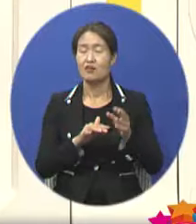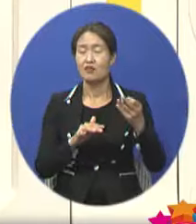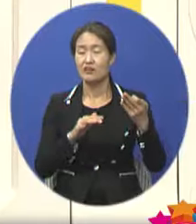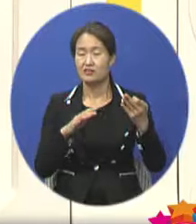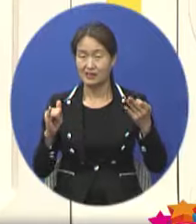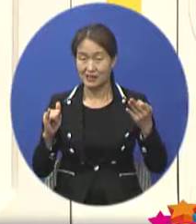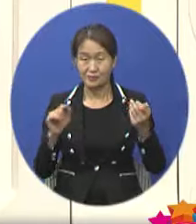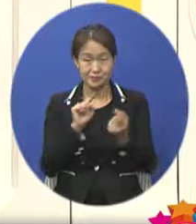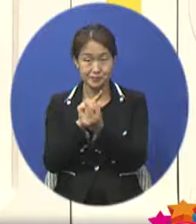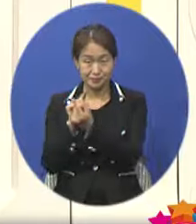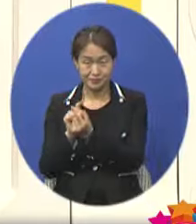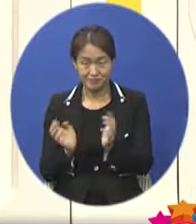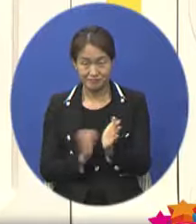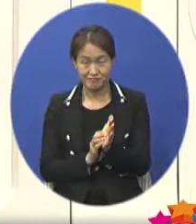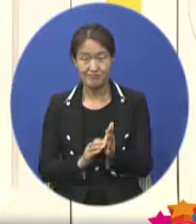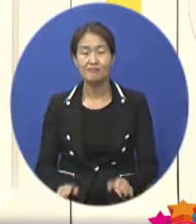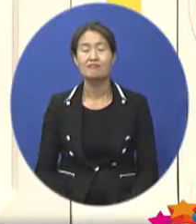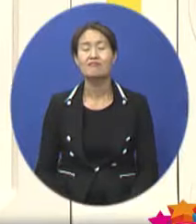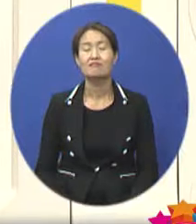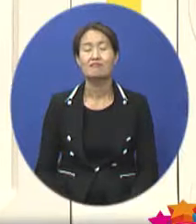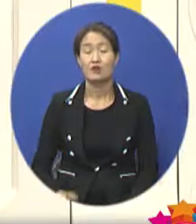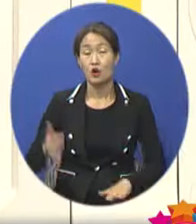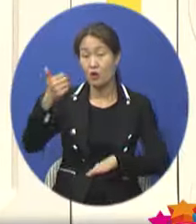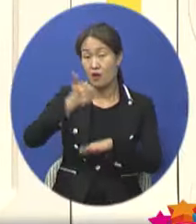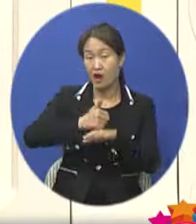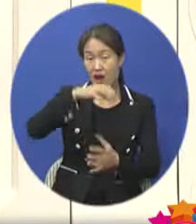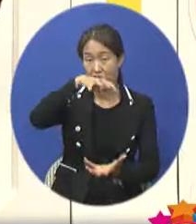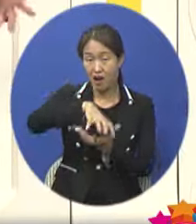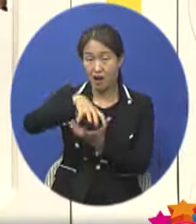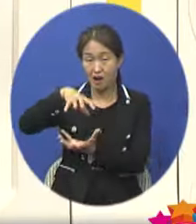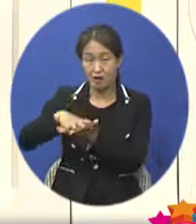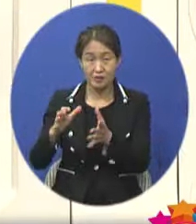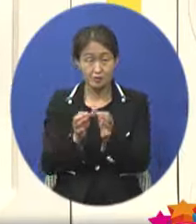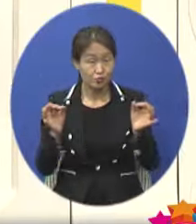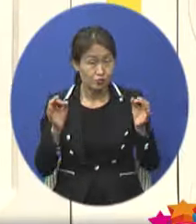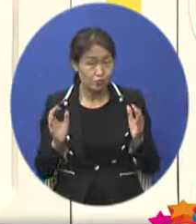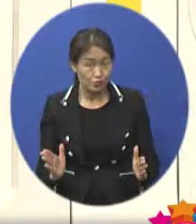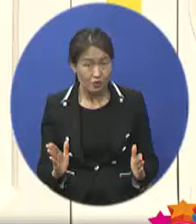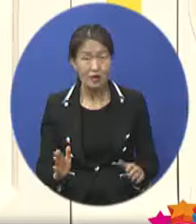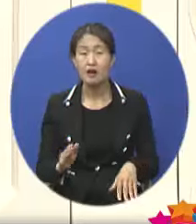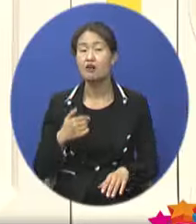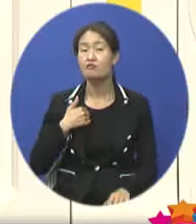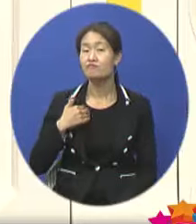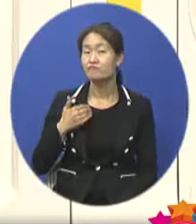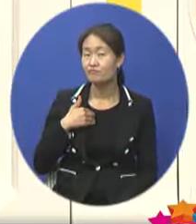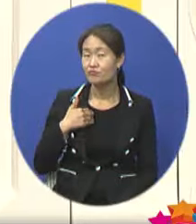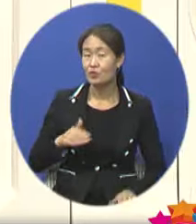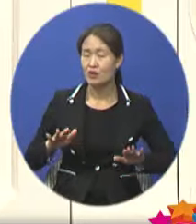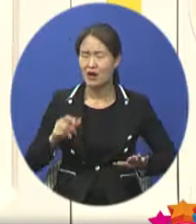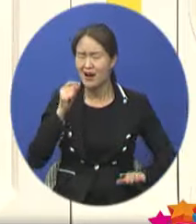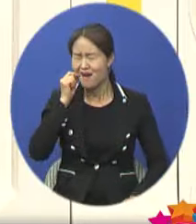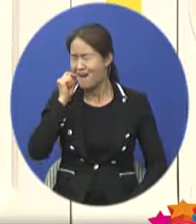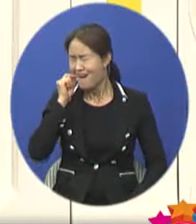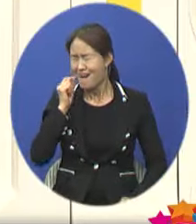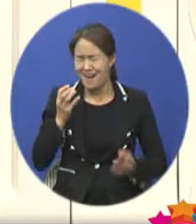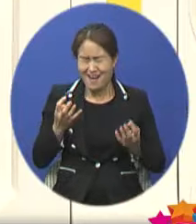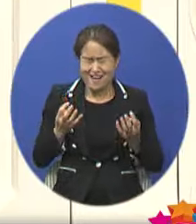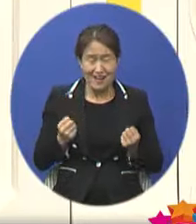다 모셔보았습니다. 네, 맞습니다. 네, 결과가 죽게 되는 동안에. 동안에. 자, 저희들은 오늘 인기가